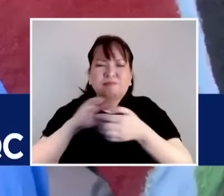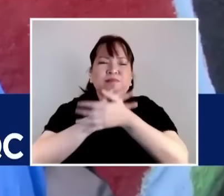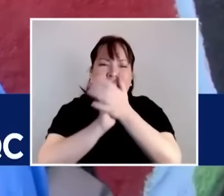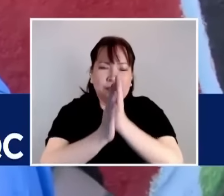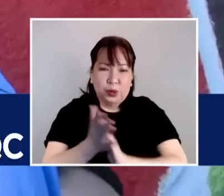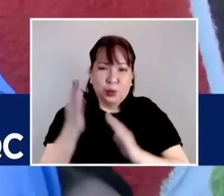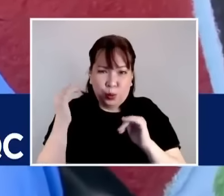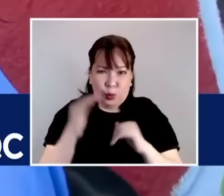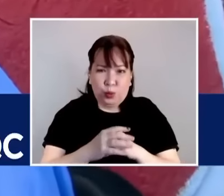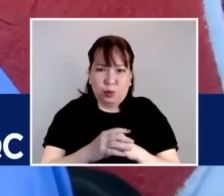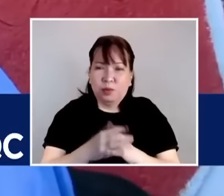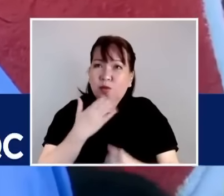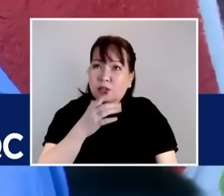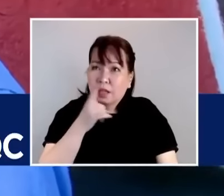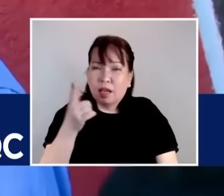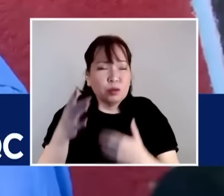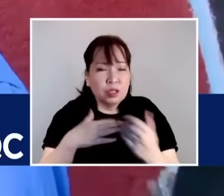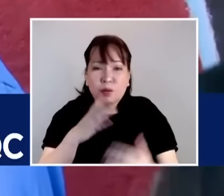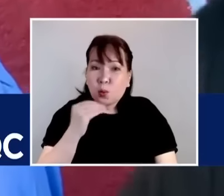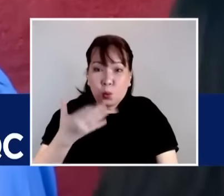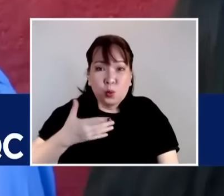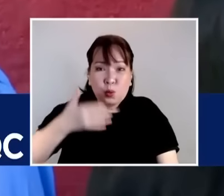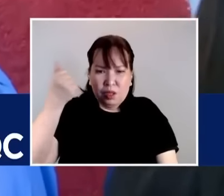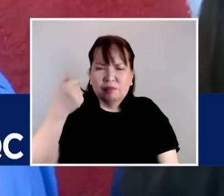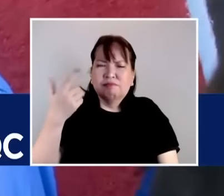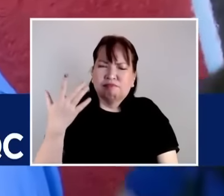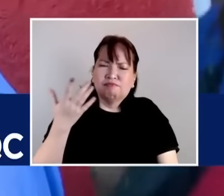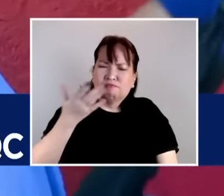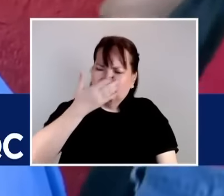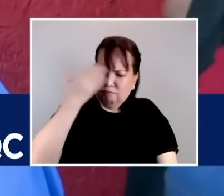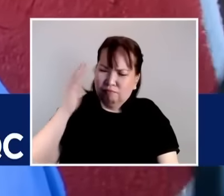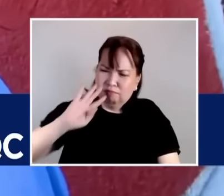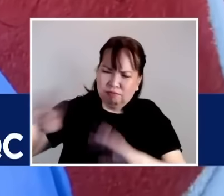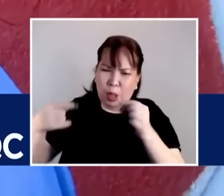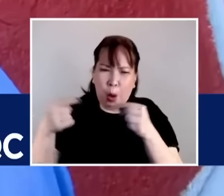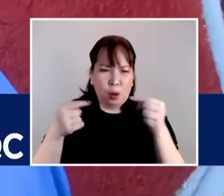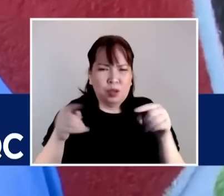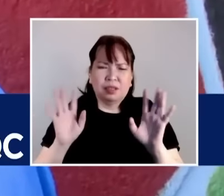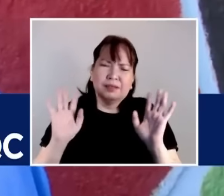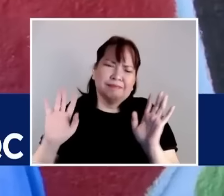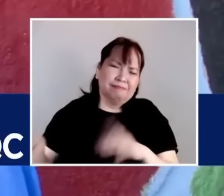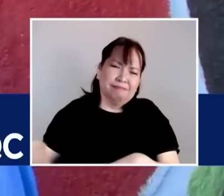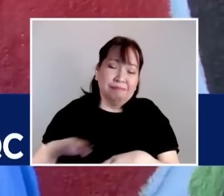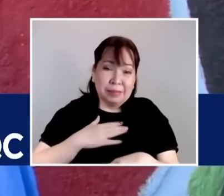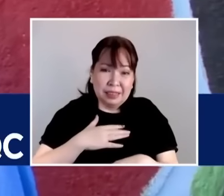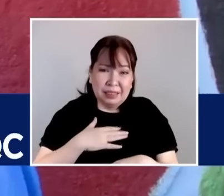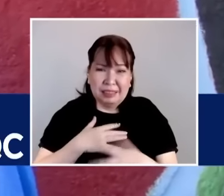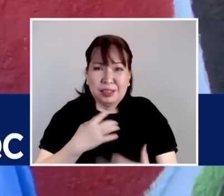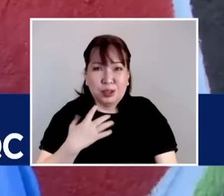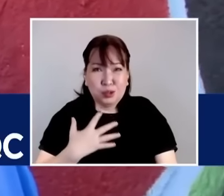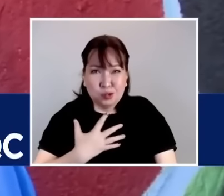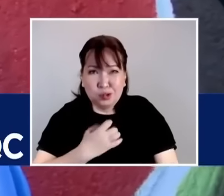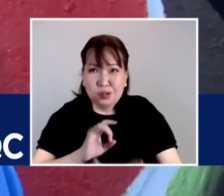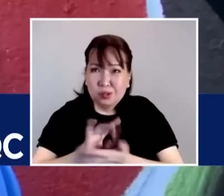sana, kung sino man ang manalo sa amin, kalimutan na yung mga animosities, yung bitterness, yung